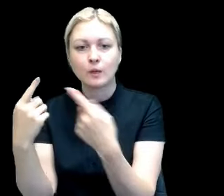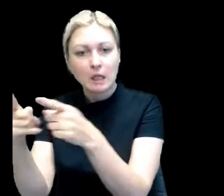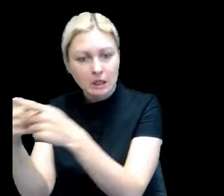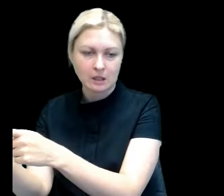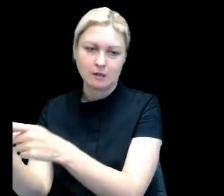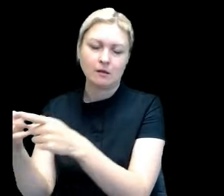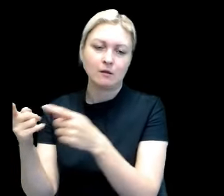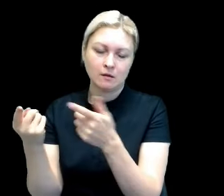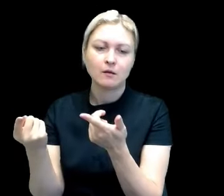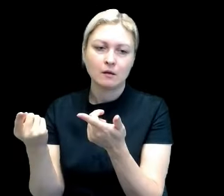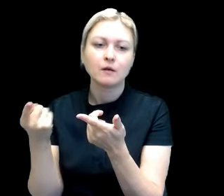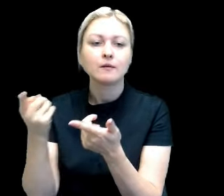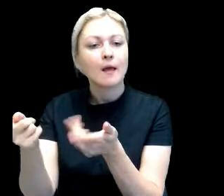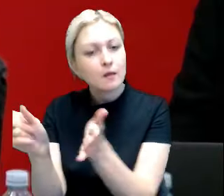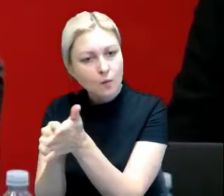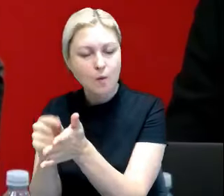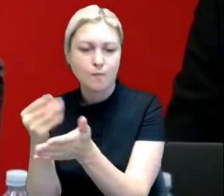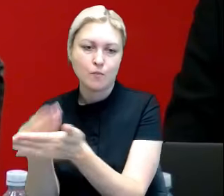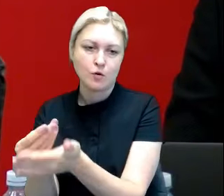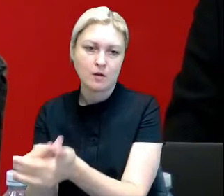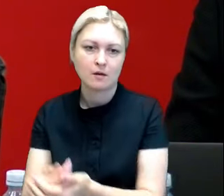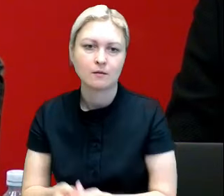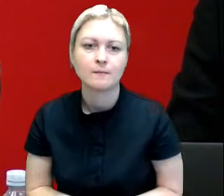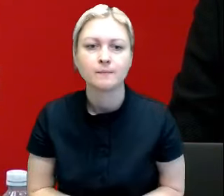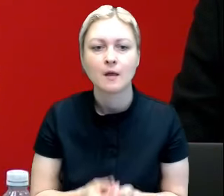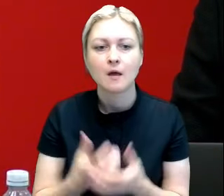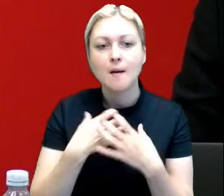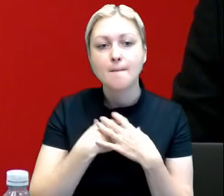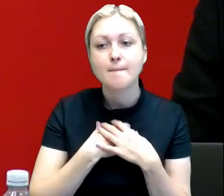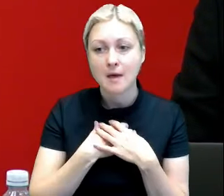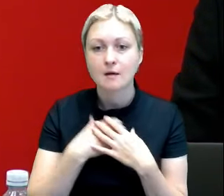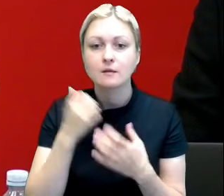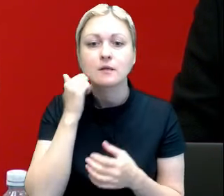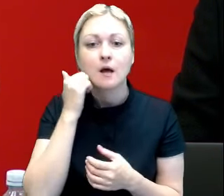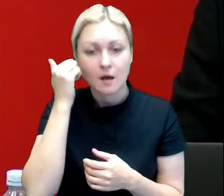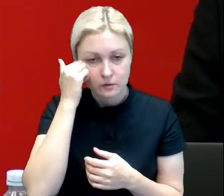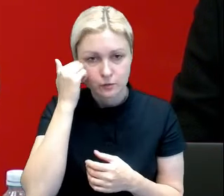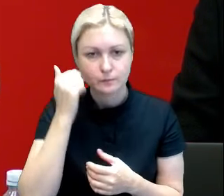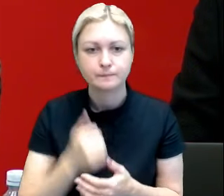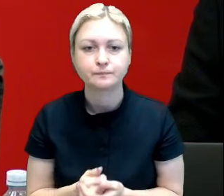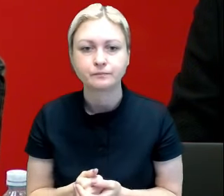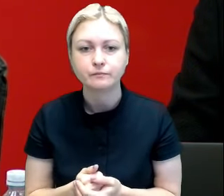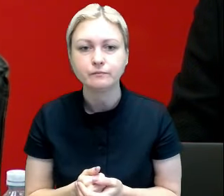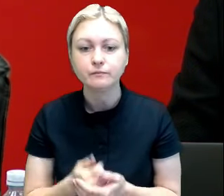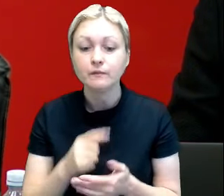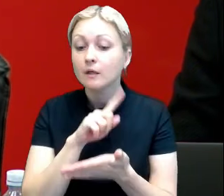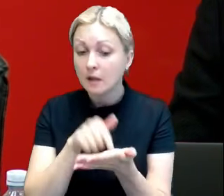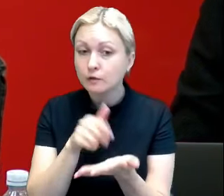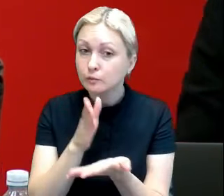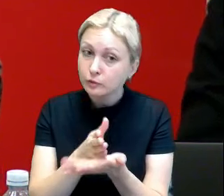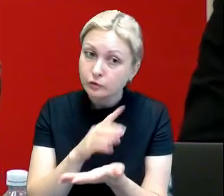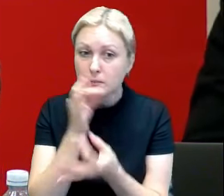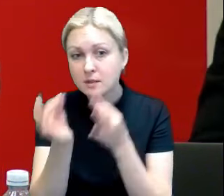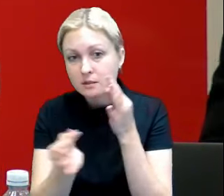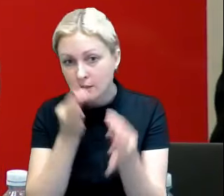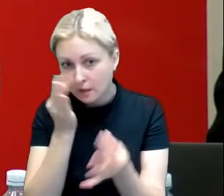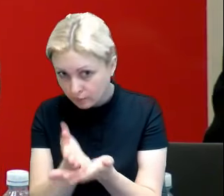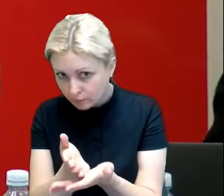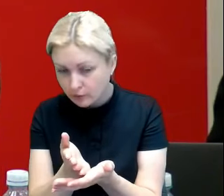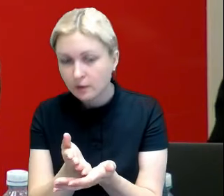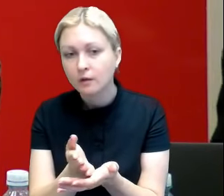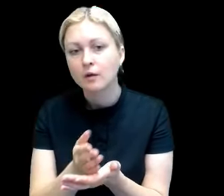kiti ačiū daugiau klausimų pasisakymų ugnis